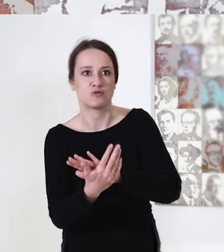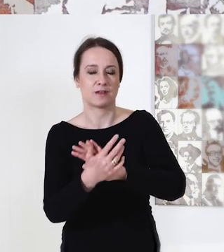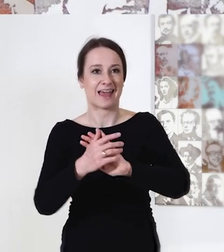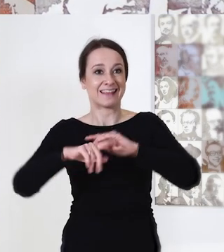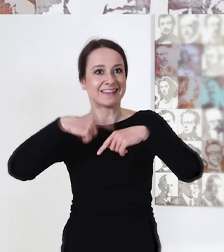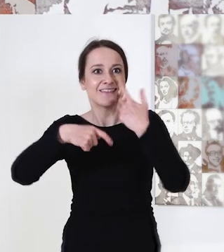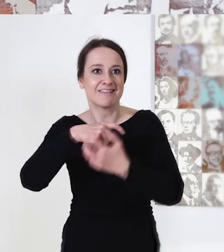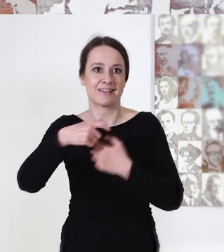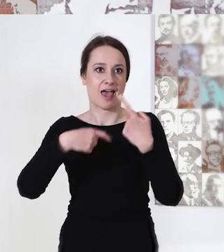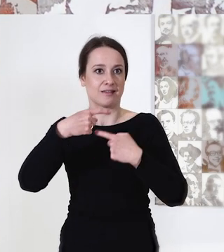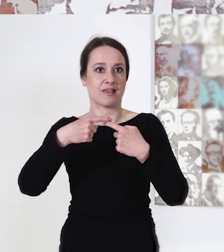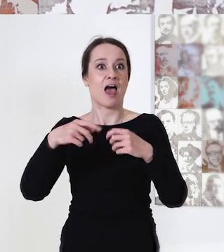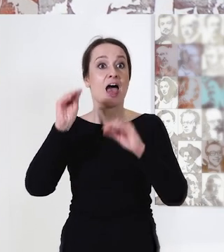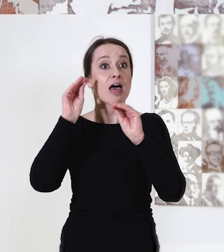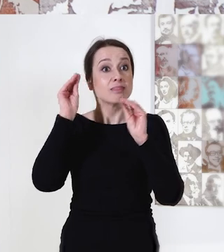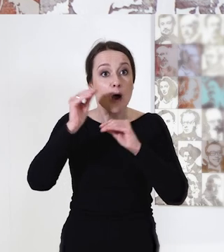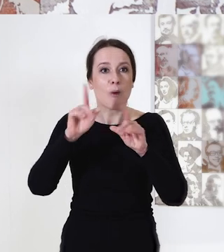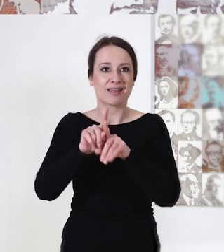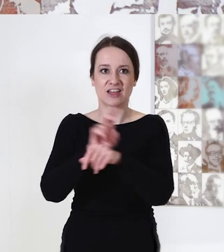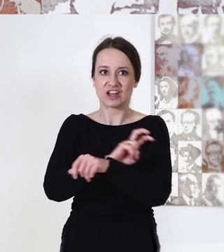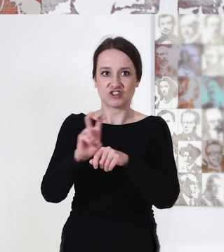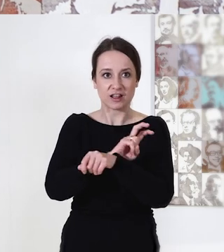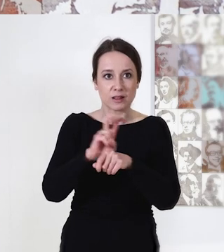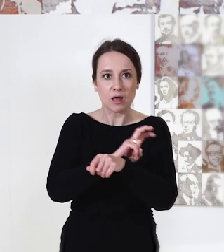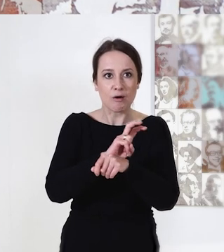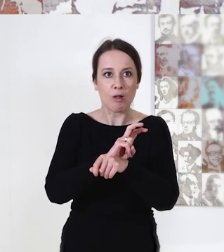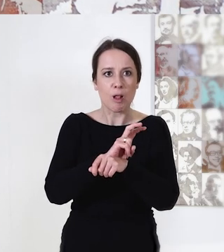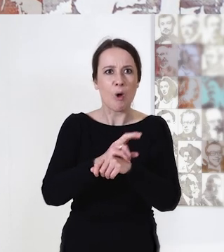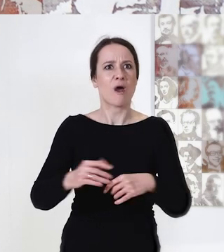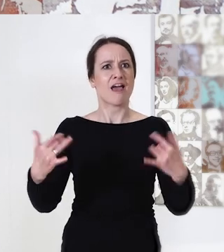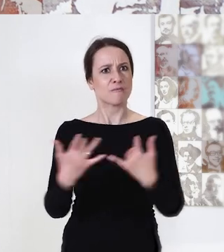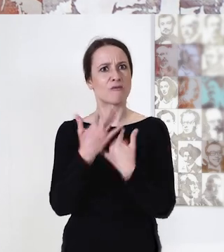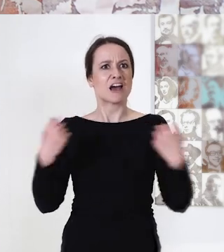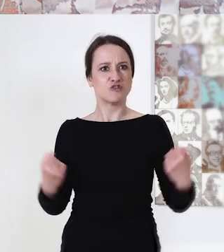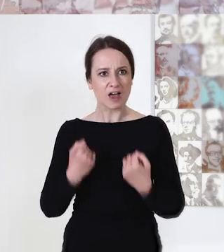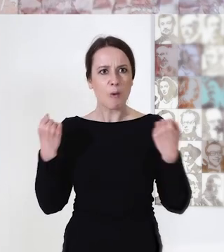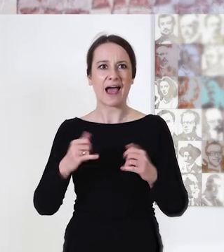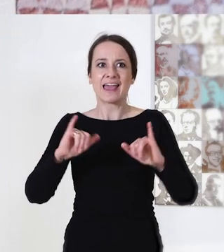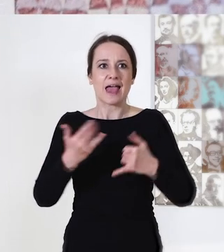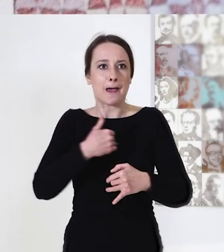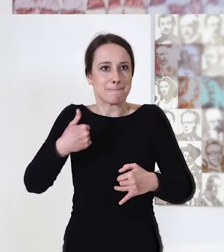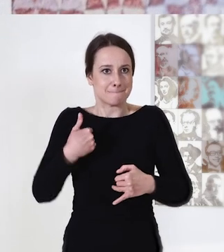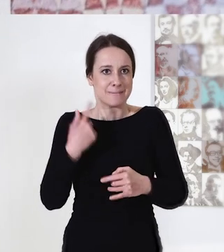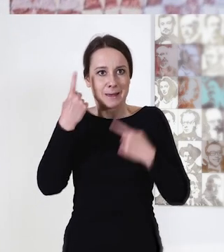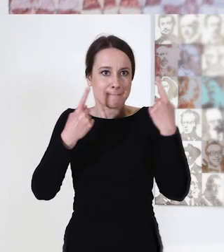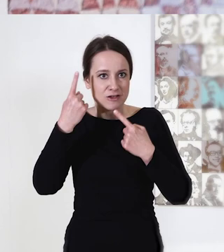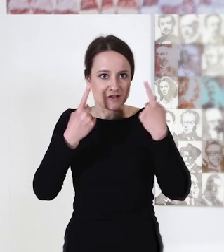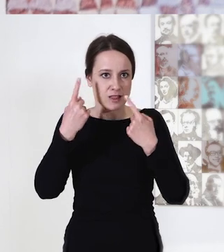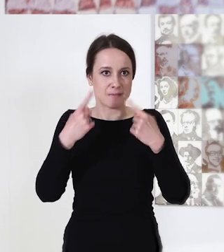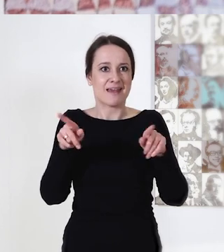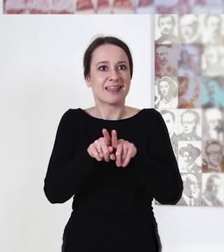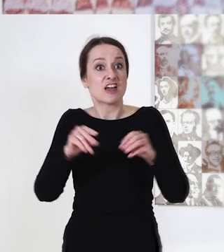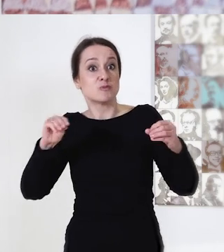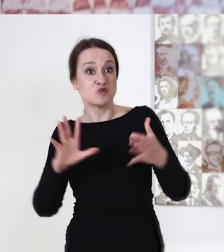technologia jak twierdzi właśnie artysta oddziaływują na nasz sposób myślenia i pewien rodzaj przyzwyczaję